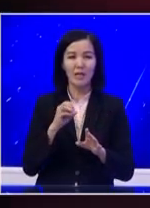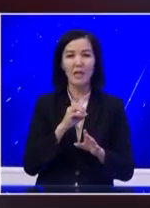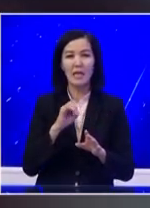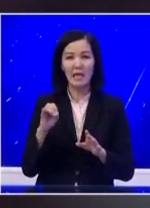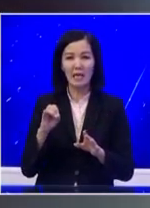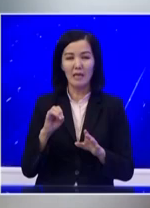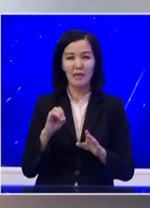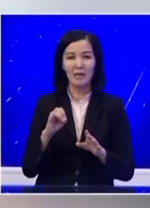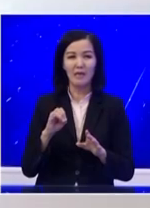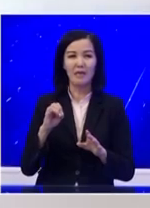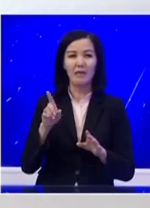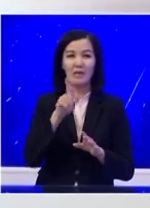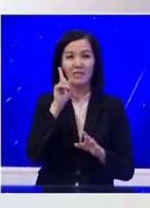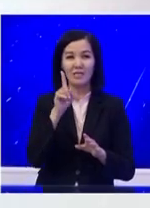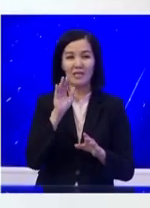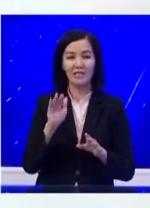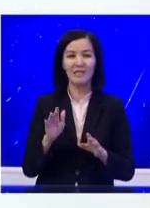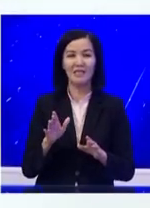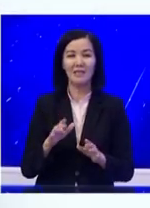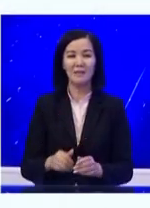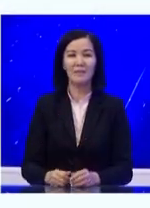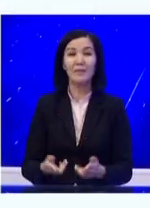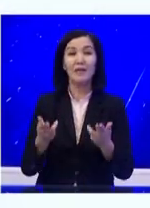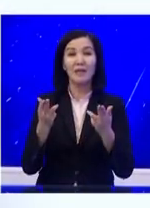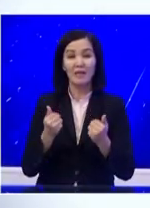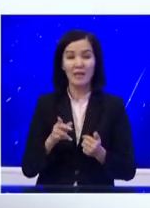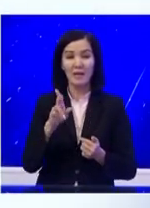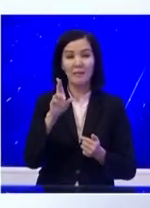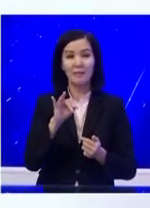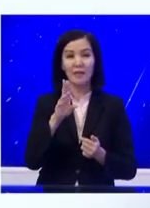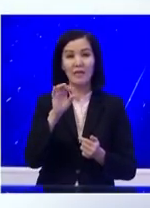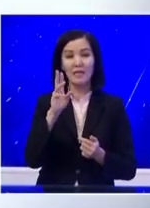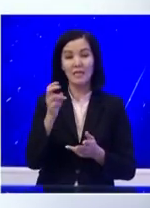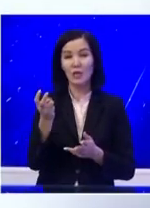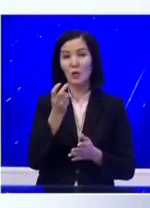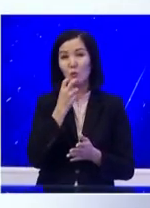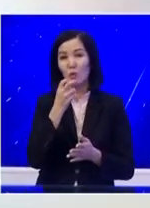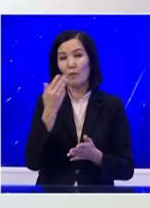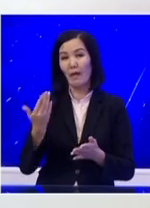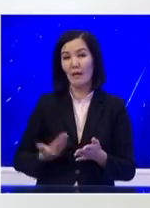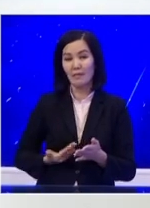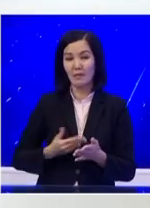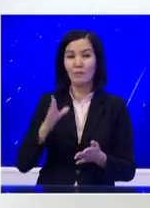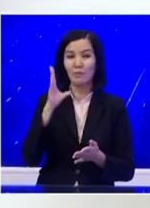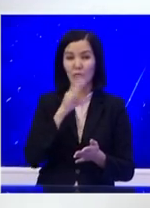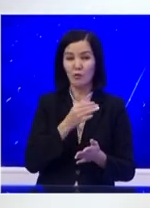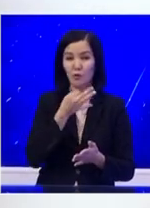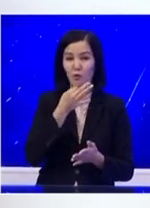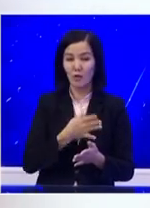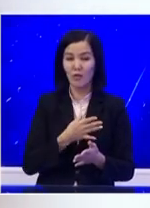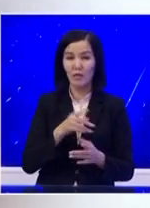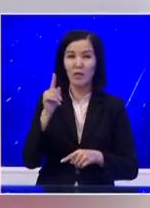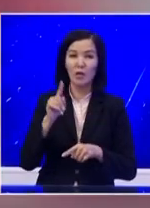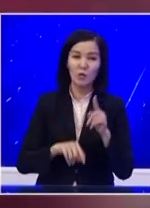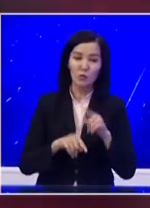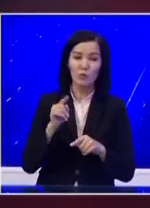Әлі бал екен ғой дейді. Иә, Бейсен Абайұлы риясыз күлдіріп әзілдесе де білді. Жанына жақындарымен